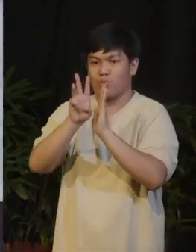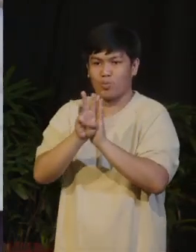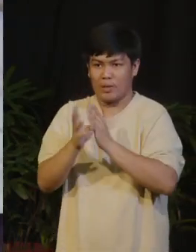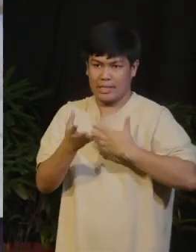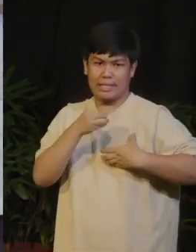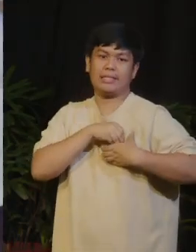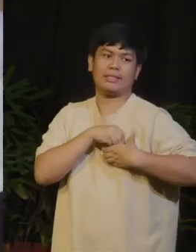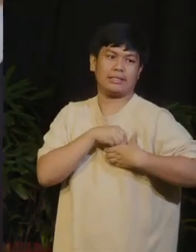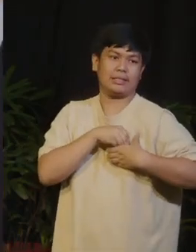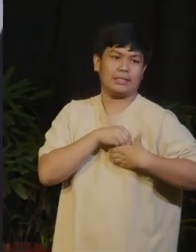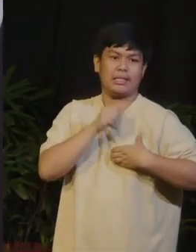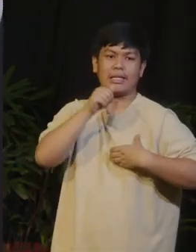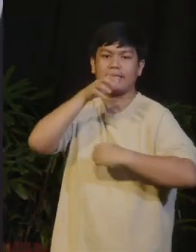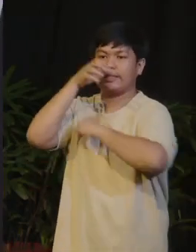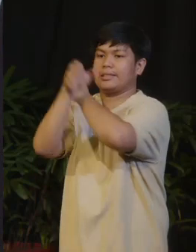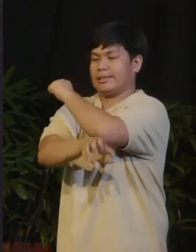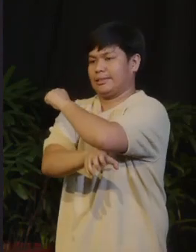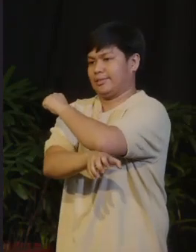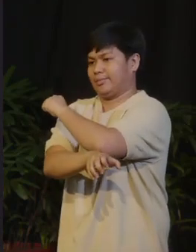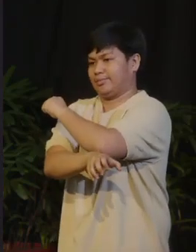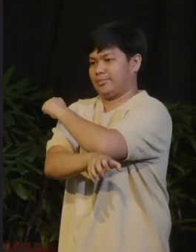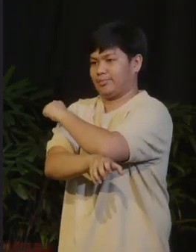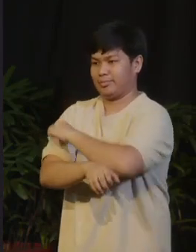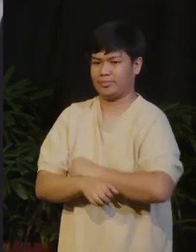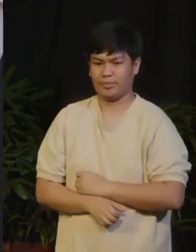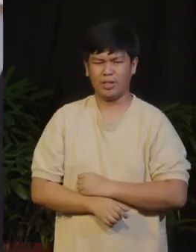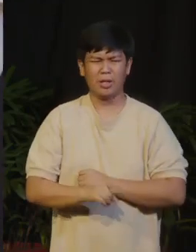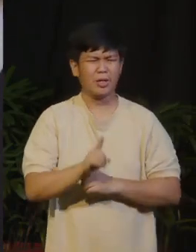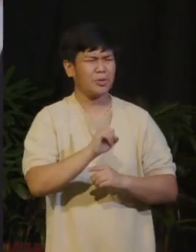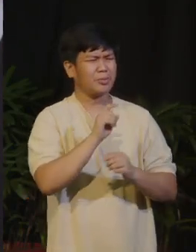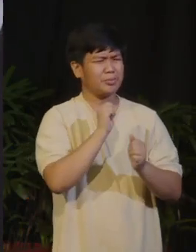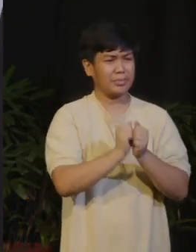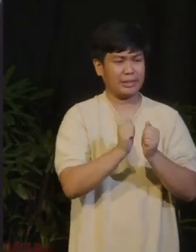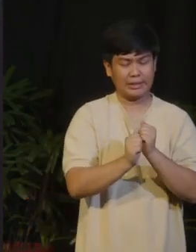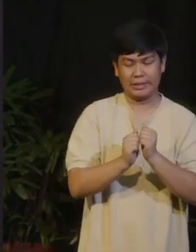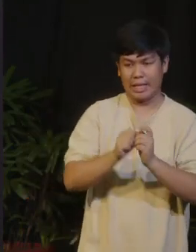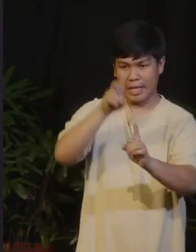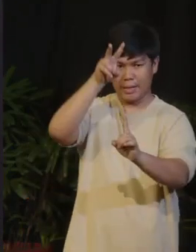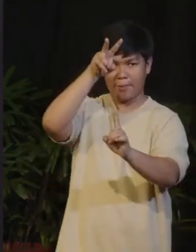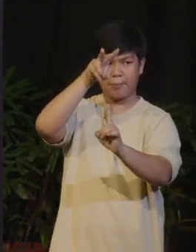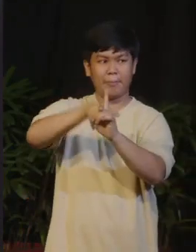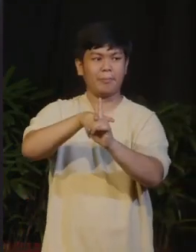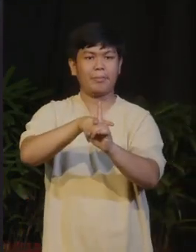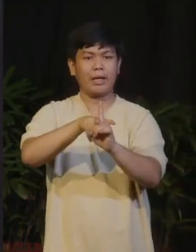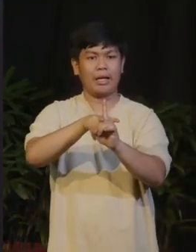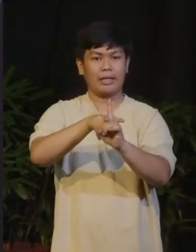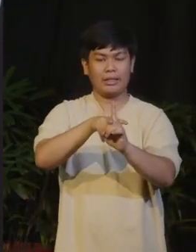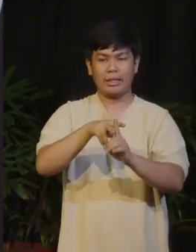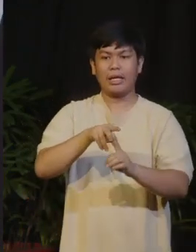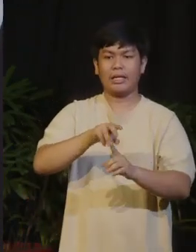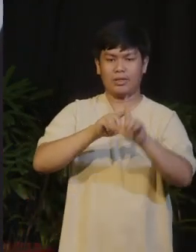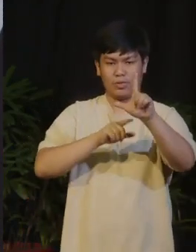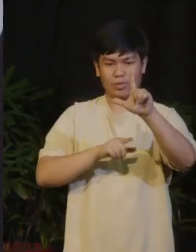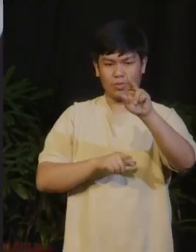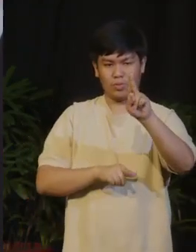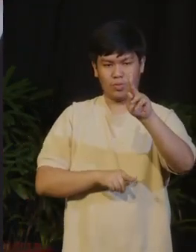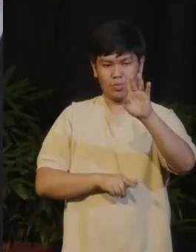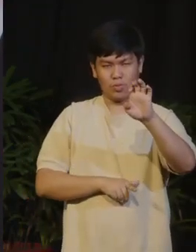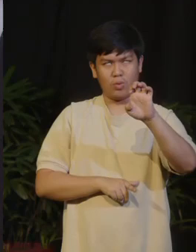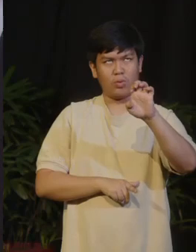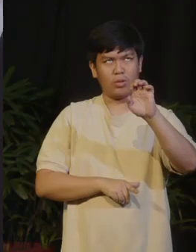hindi mapagkundina. Ito ay diretsong aplikasyon nung Luke